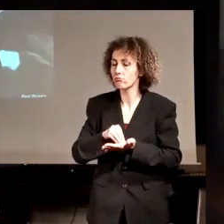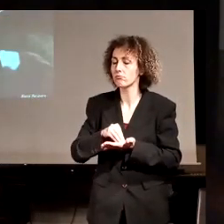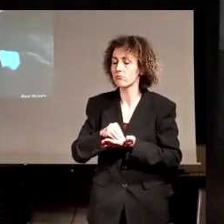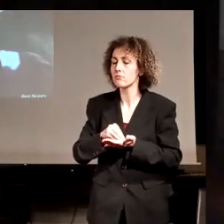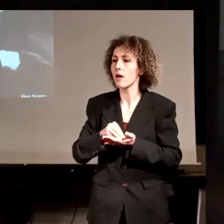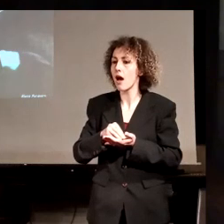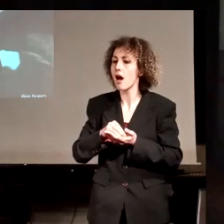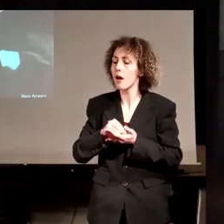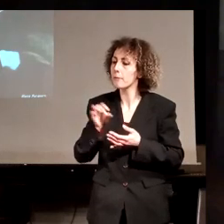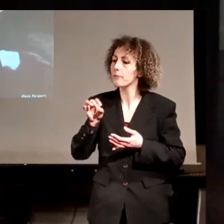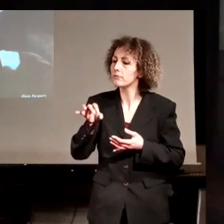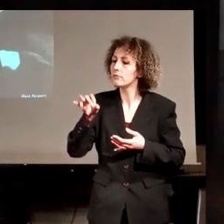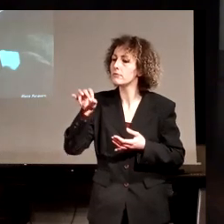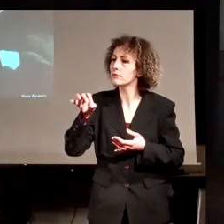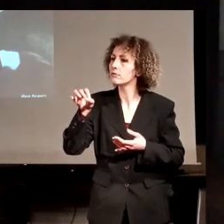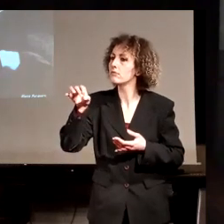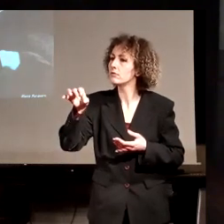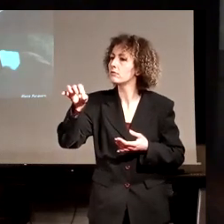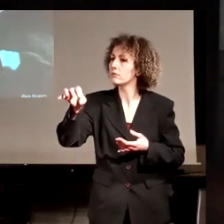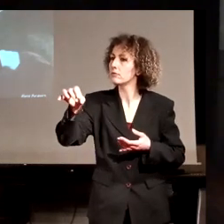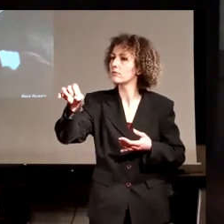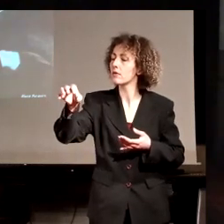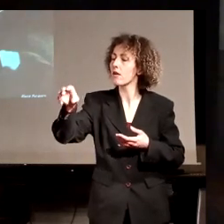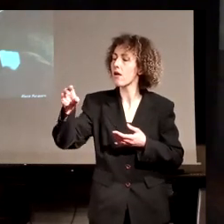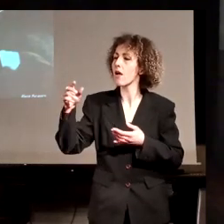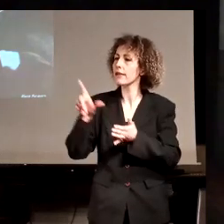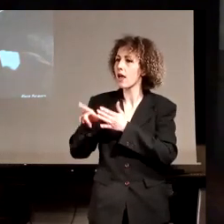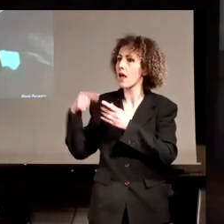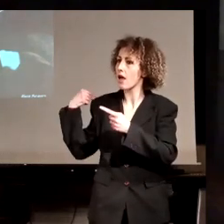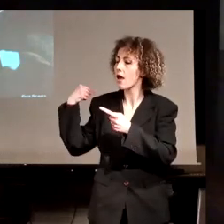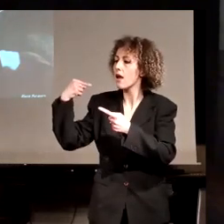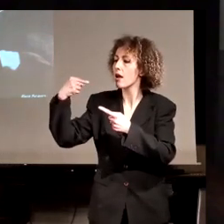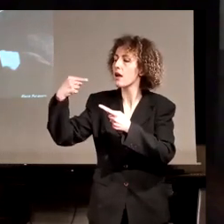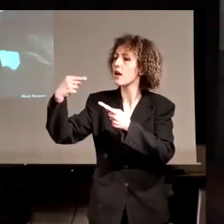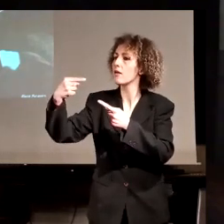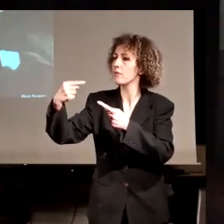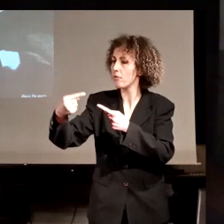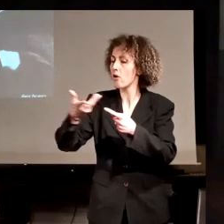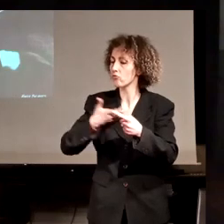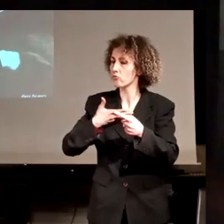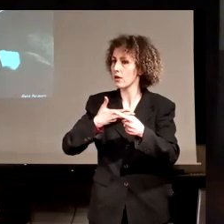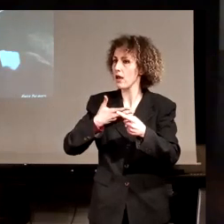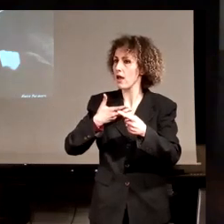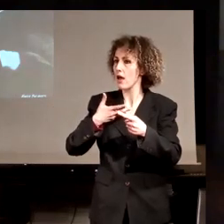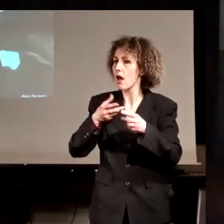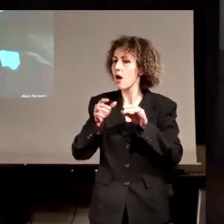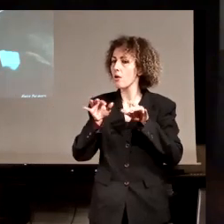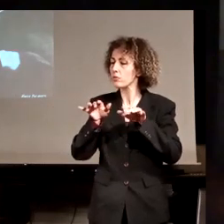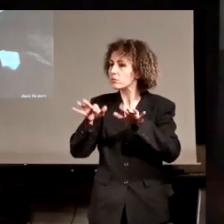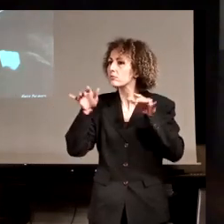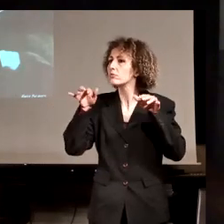mina ha seminato nel tempo influssi su tutti e su tutto e poi uno scrittore comunque riserva delle sorprese